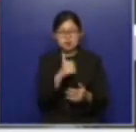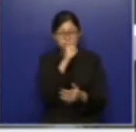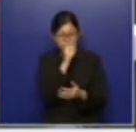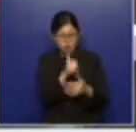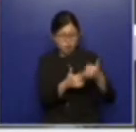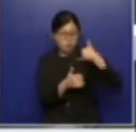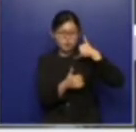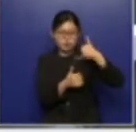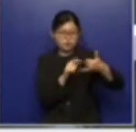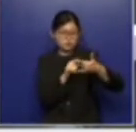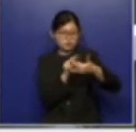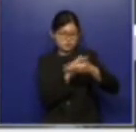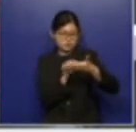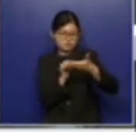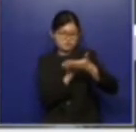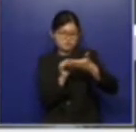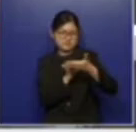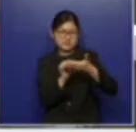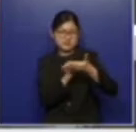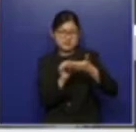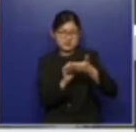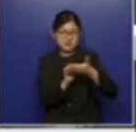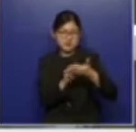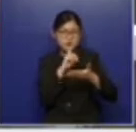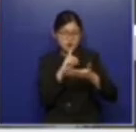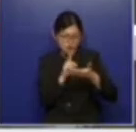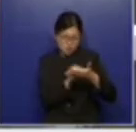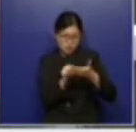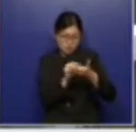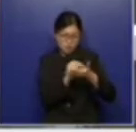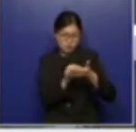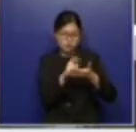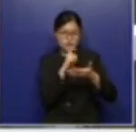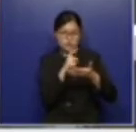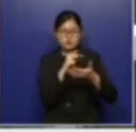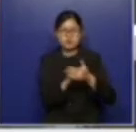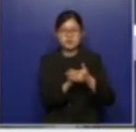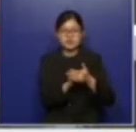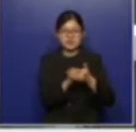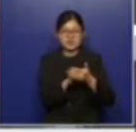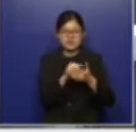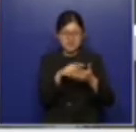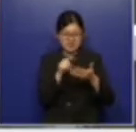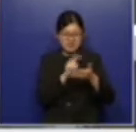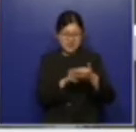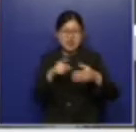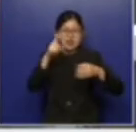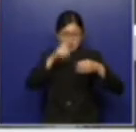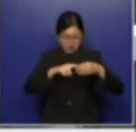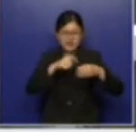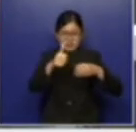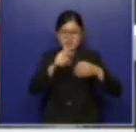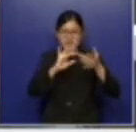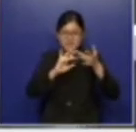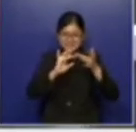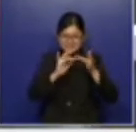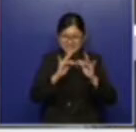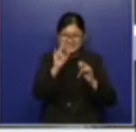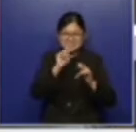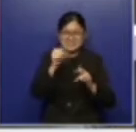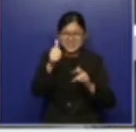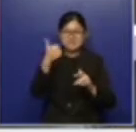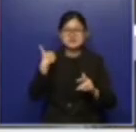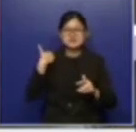ลเทคของท่านเนี่ยหรือจะไฮเทคของท่านไปลองกดดูครับว่ามันสามารถเข้าได้ไหมแล้วผมถามว่าคน